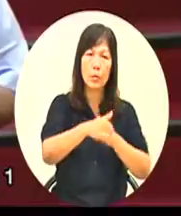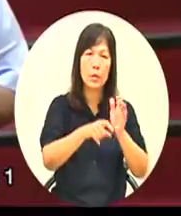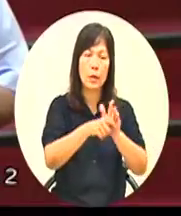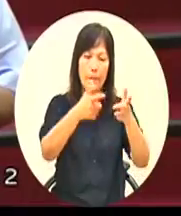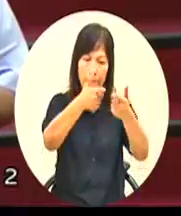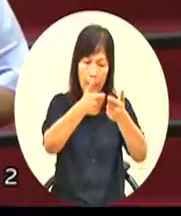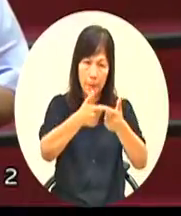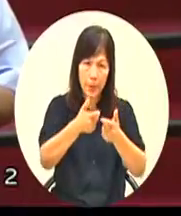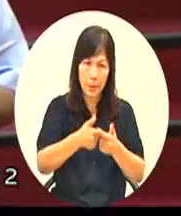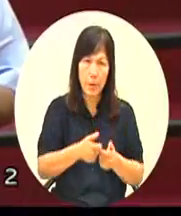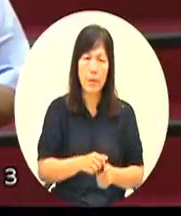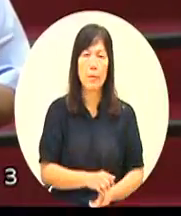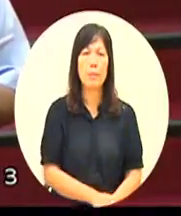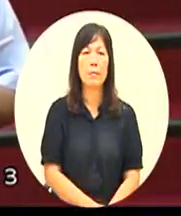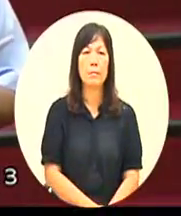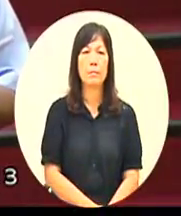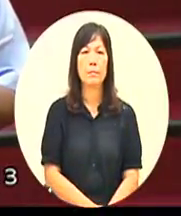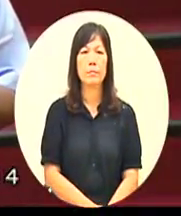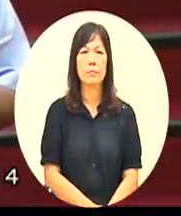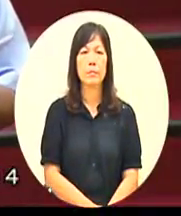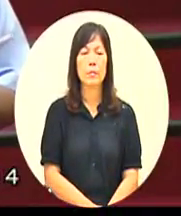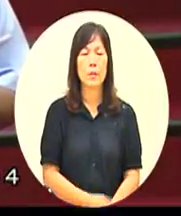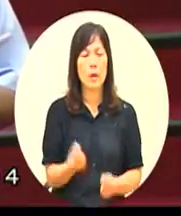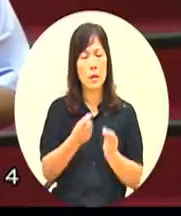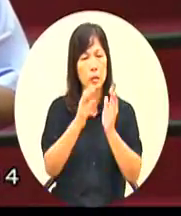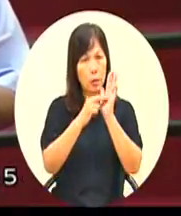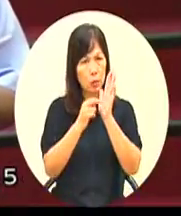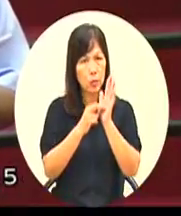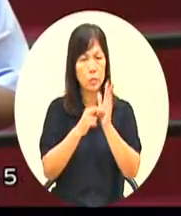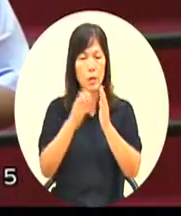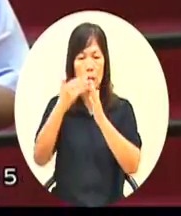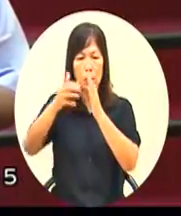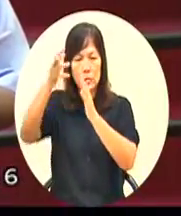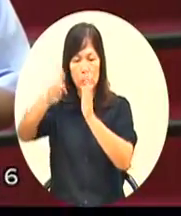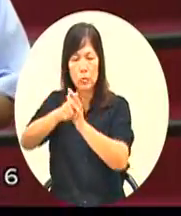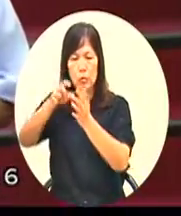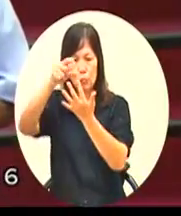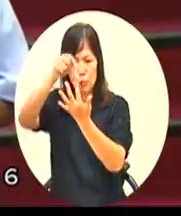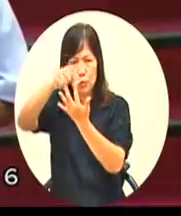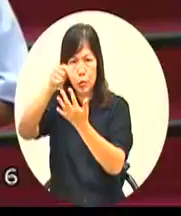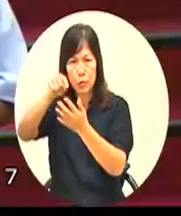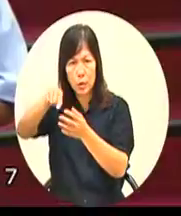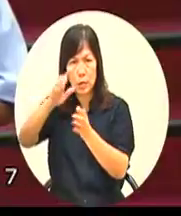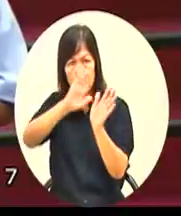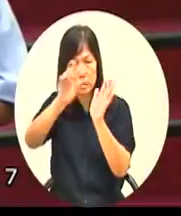合。那么比如说校长征选的方式